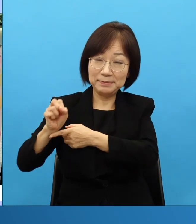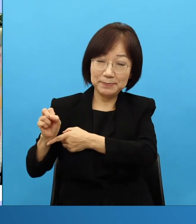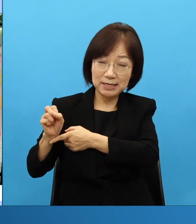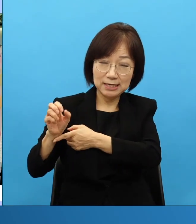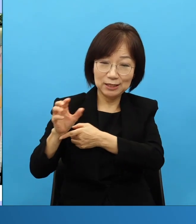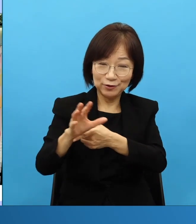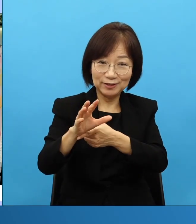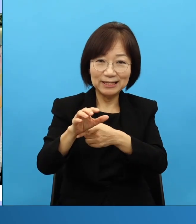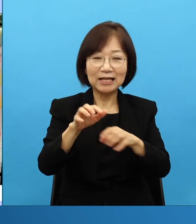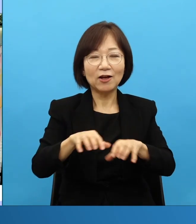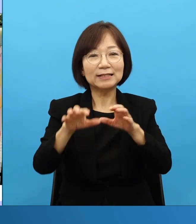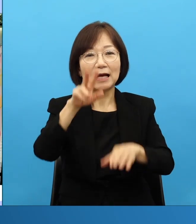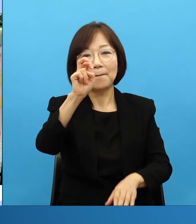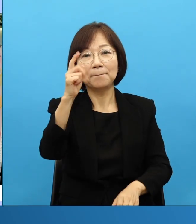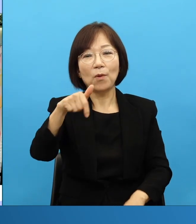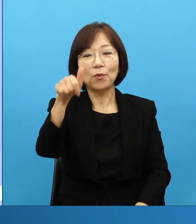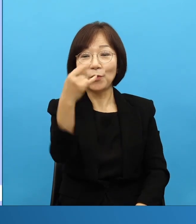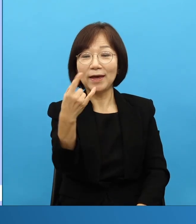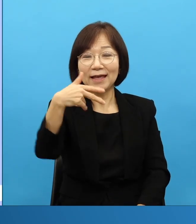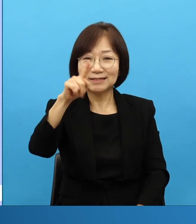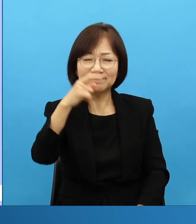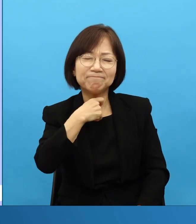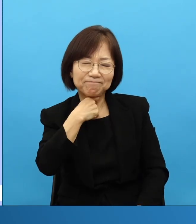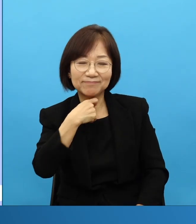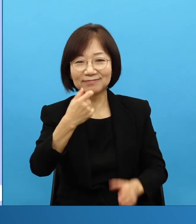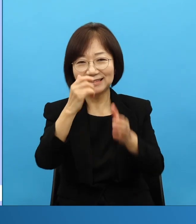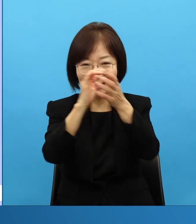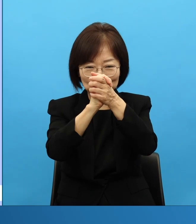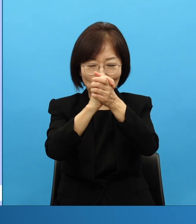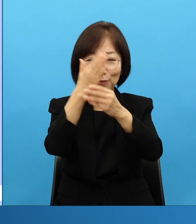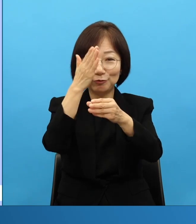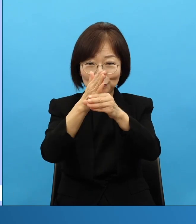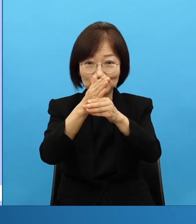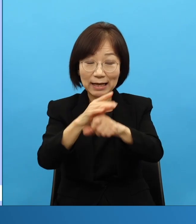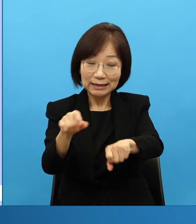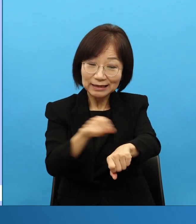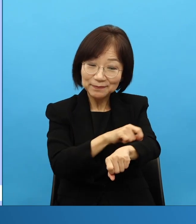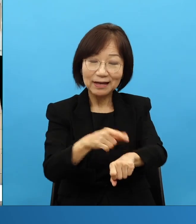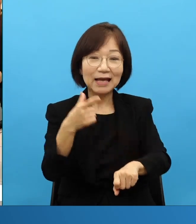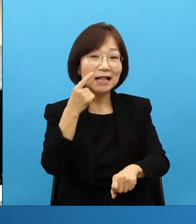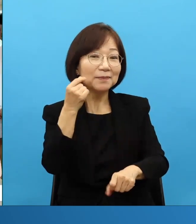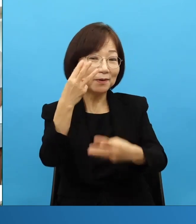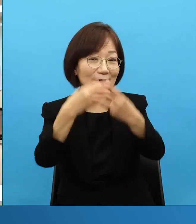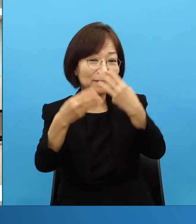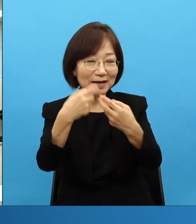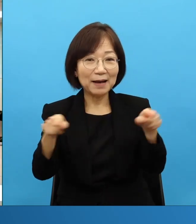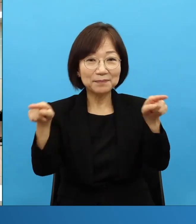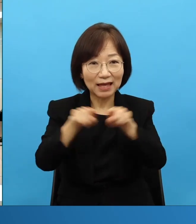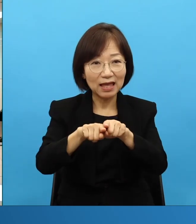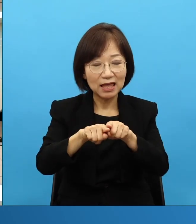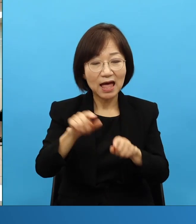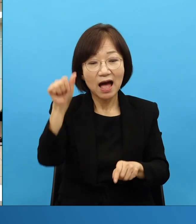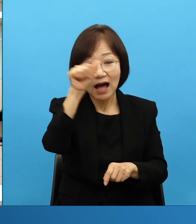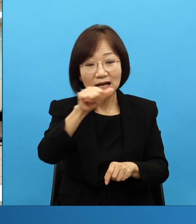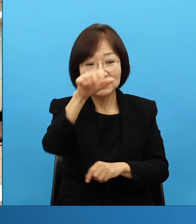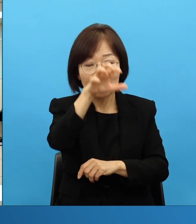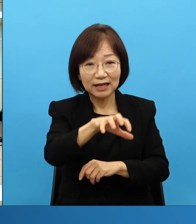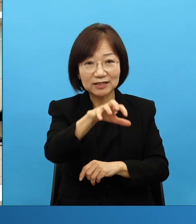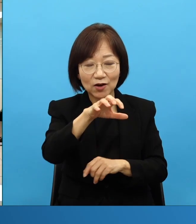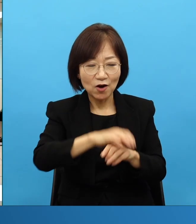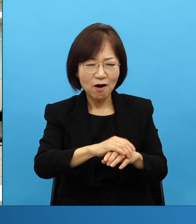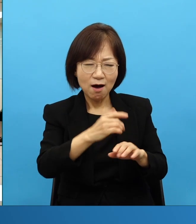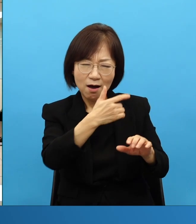현장 목회자가 되도록 기도하고 있어. 특히 일본 랩넌트들과 함께 동남아 지역에서 컨텐츠